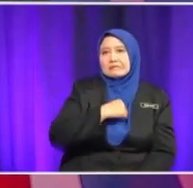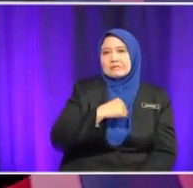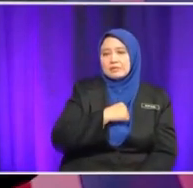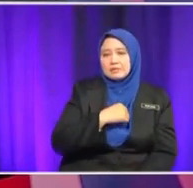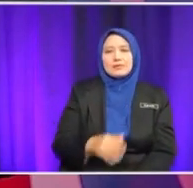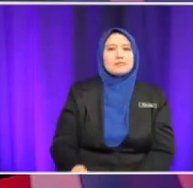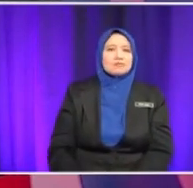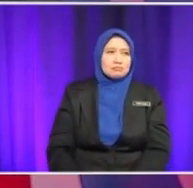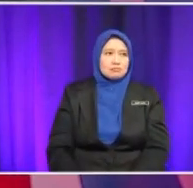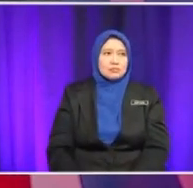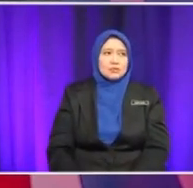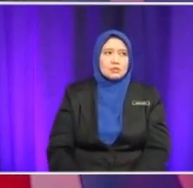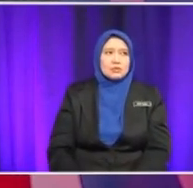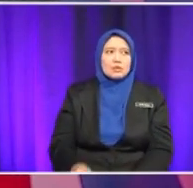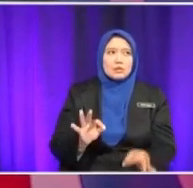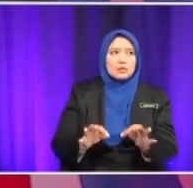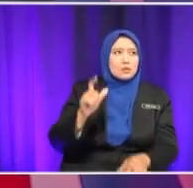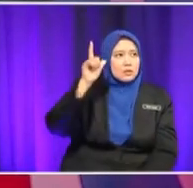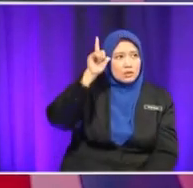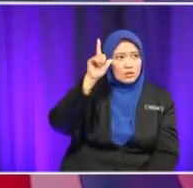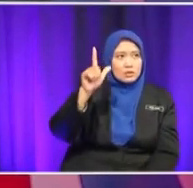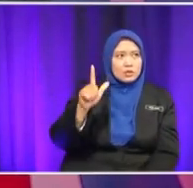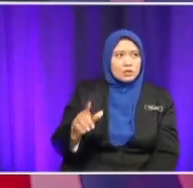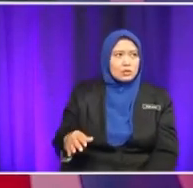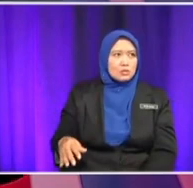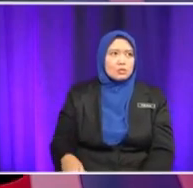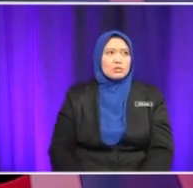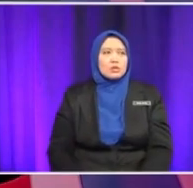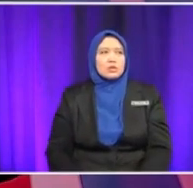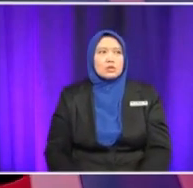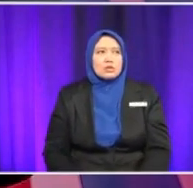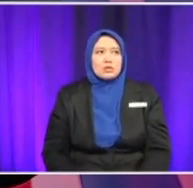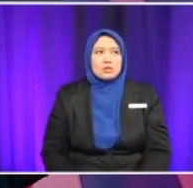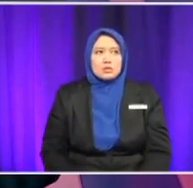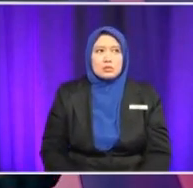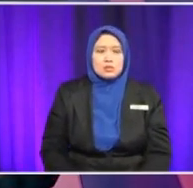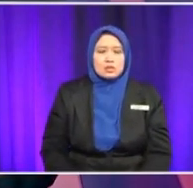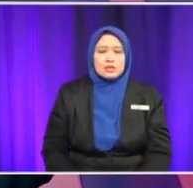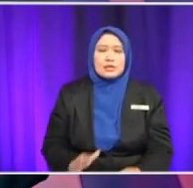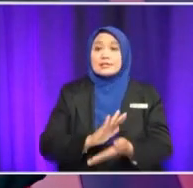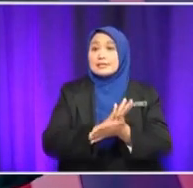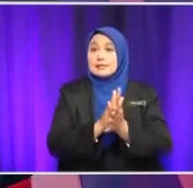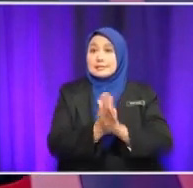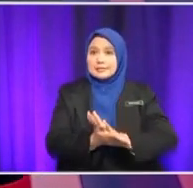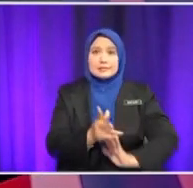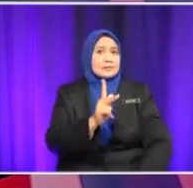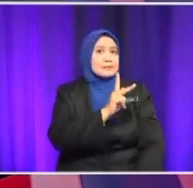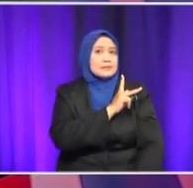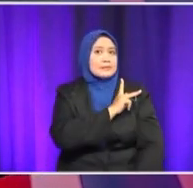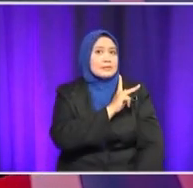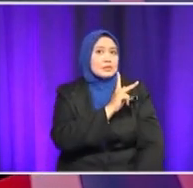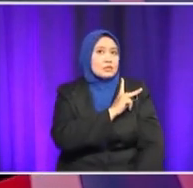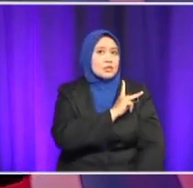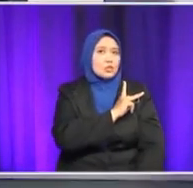kita tengok murid itu eee kebanyakannya dia akan jadi ketua sebab diberi